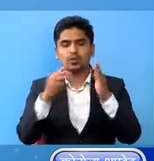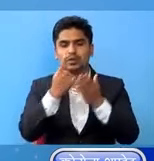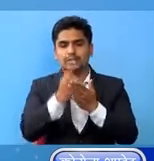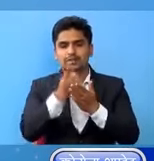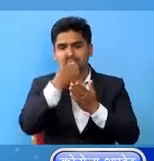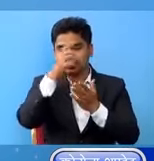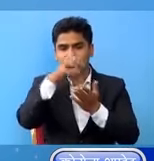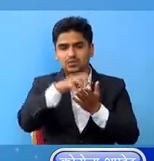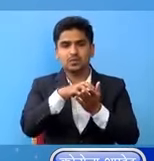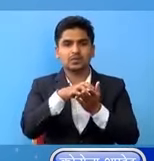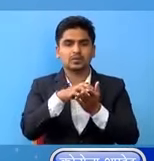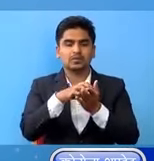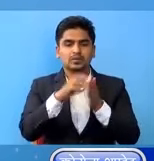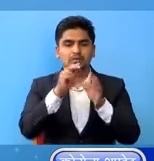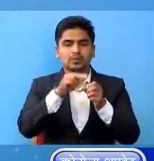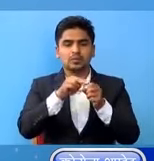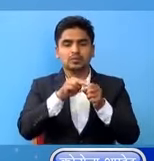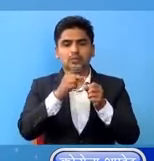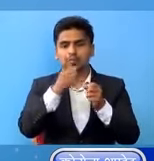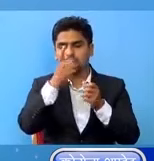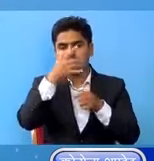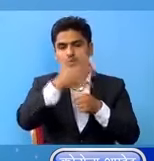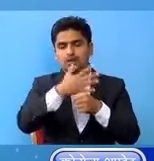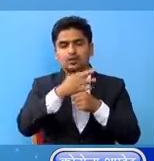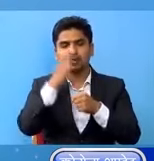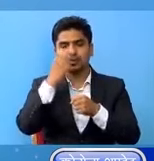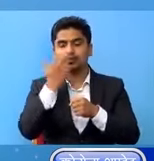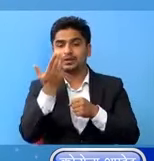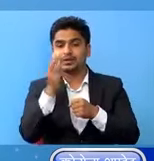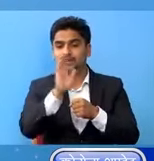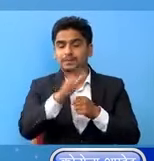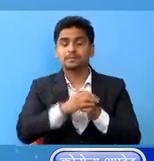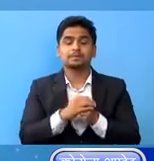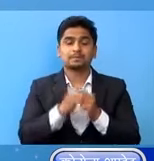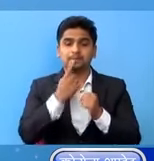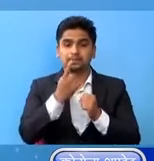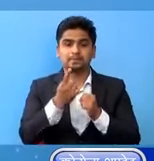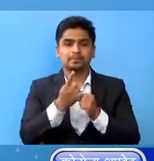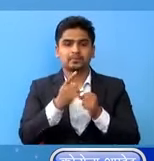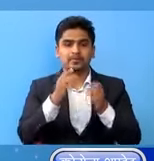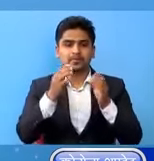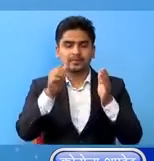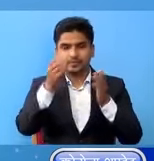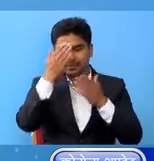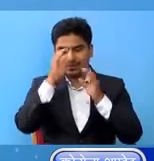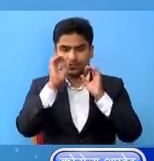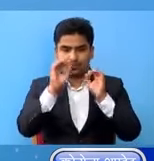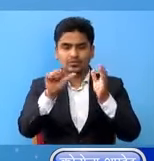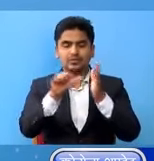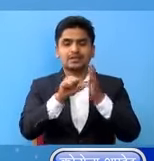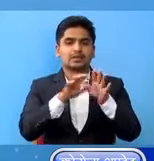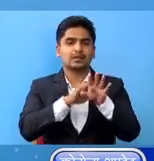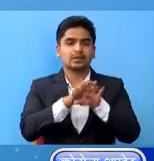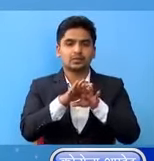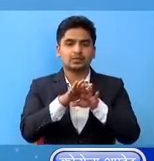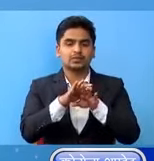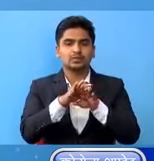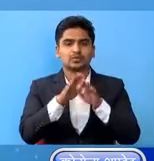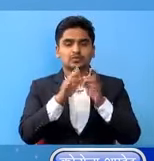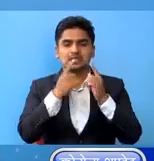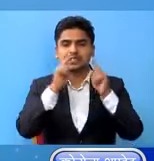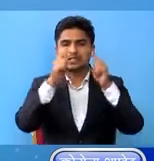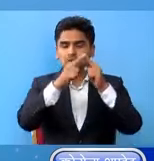काठमाडौँ, चितवन, भक्तपुर र रूपन्देही रहेका छन् भने शून्य संक्रमित भएका जिल्लाहरू